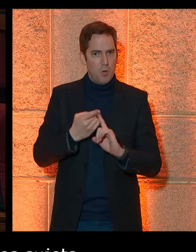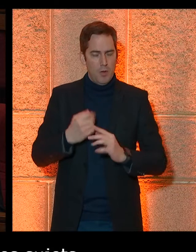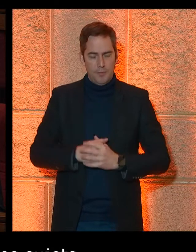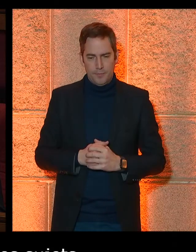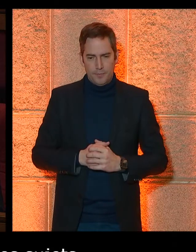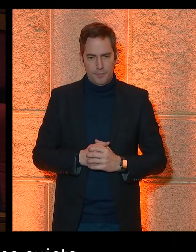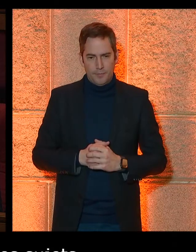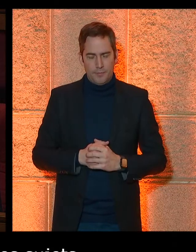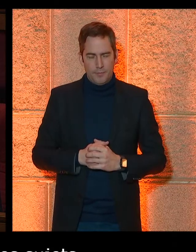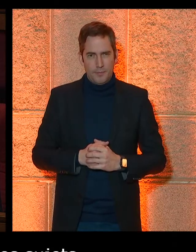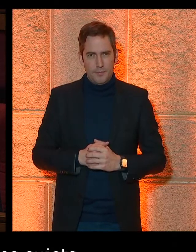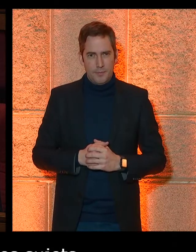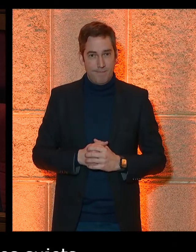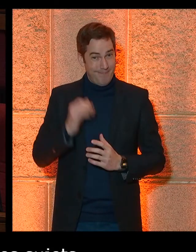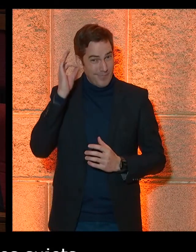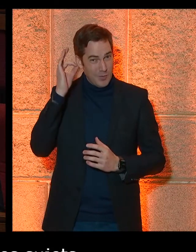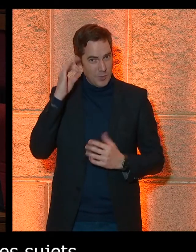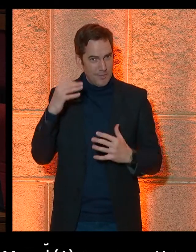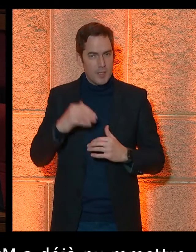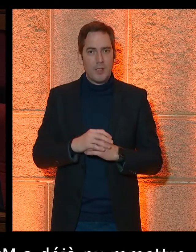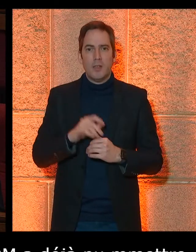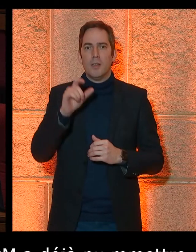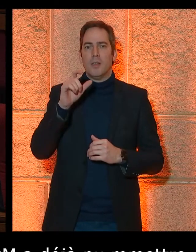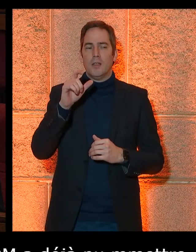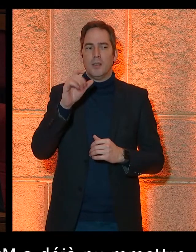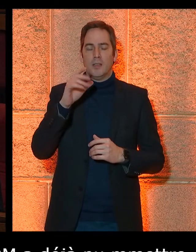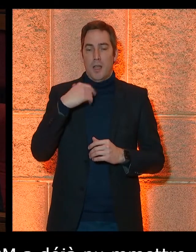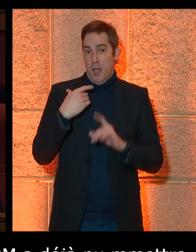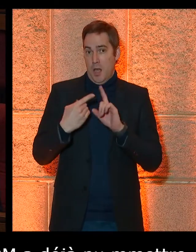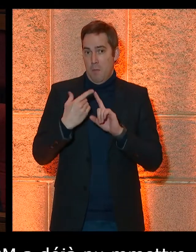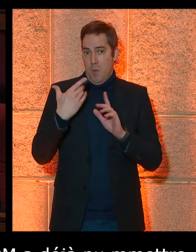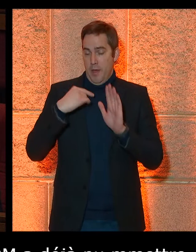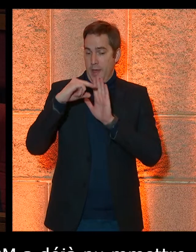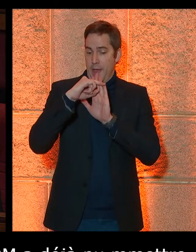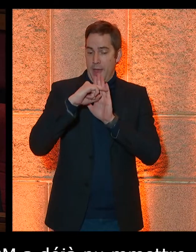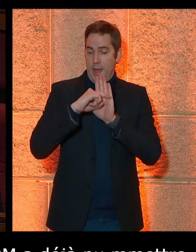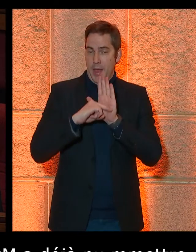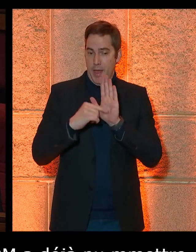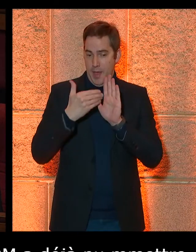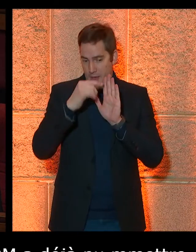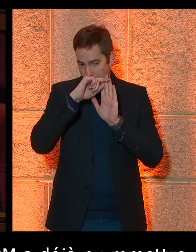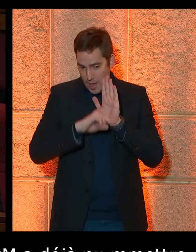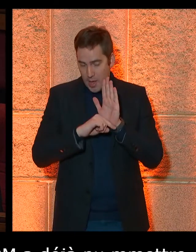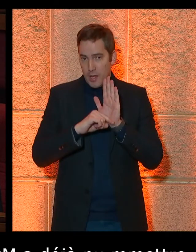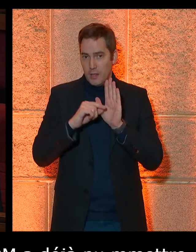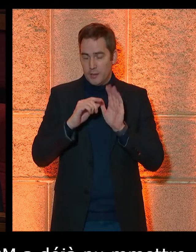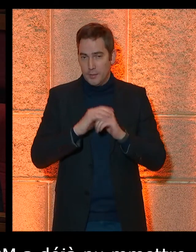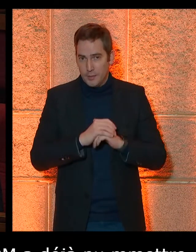premier point sur le courant des règles applicables pour l'ensemble des